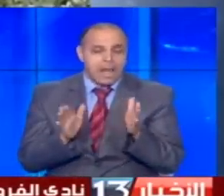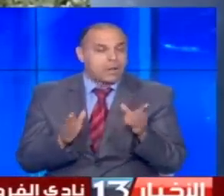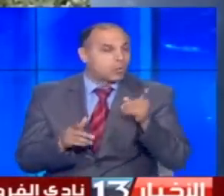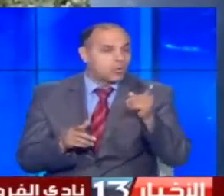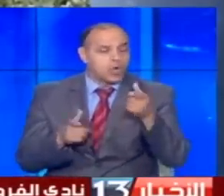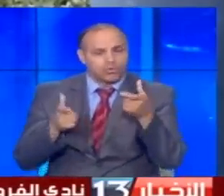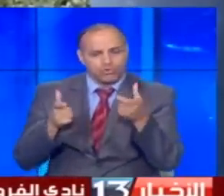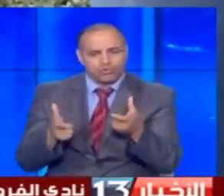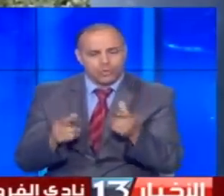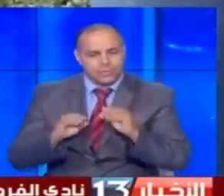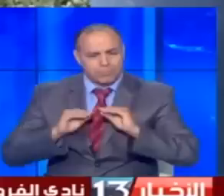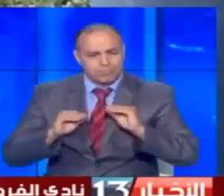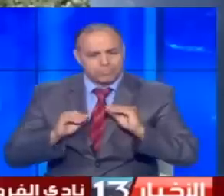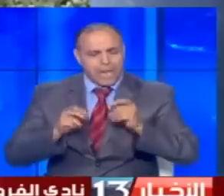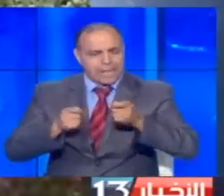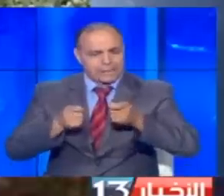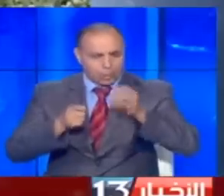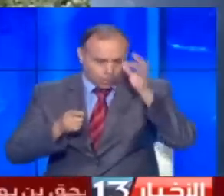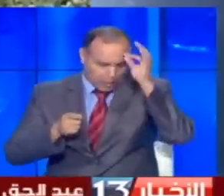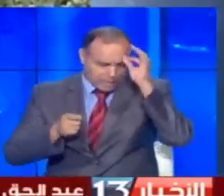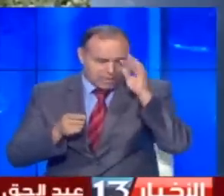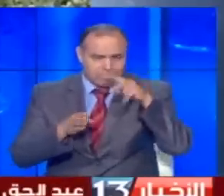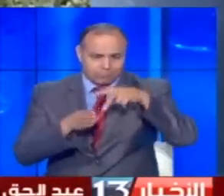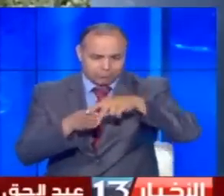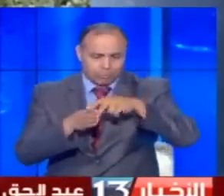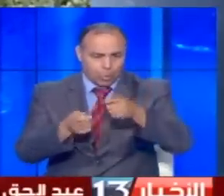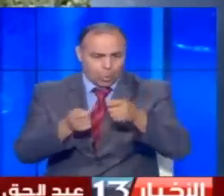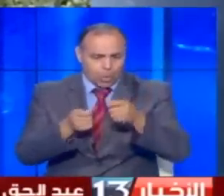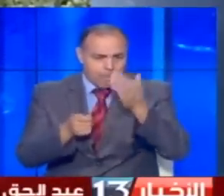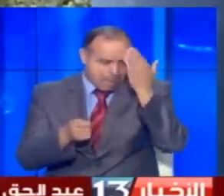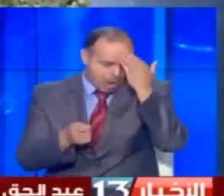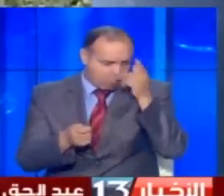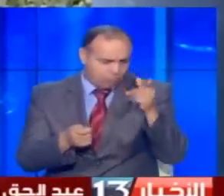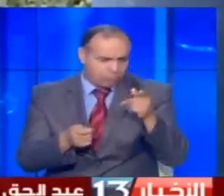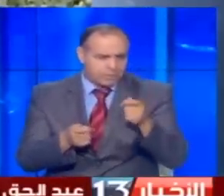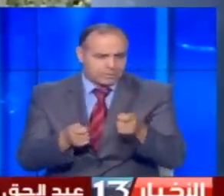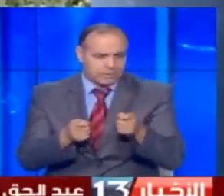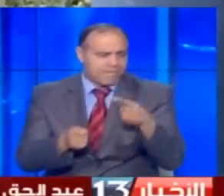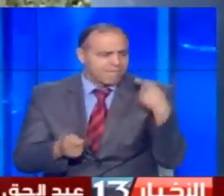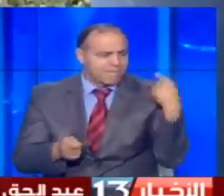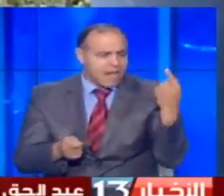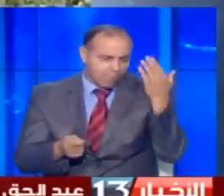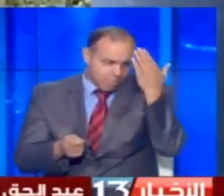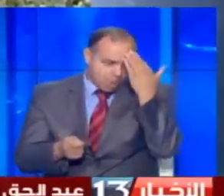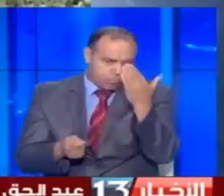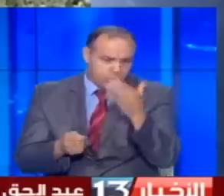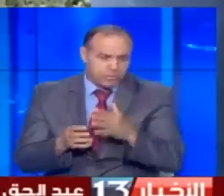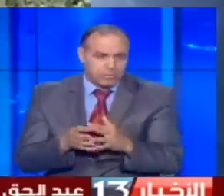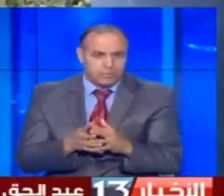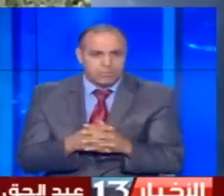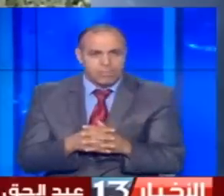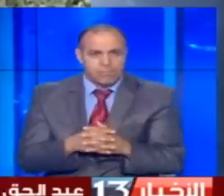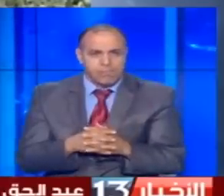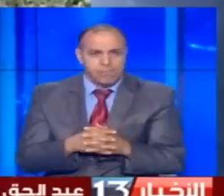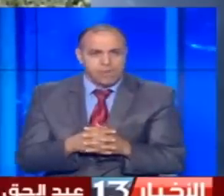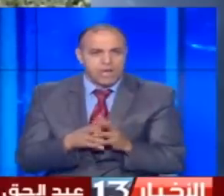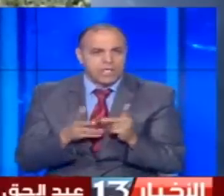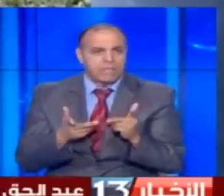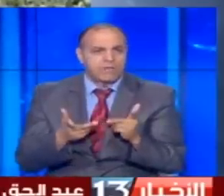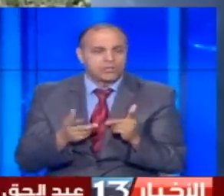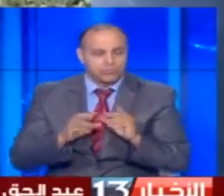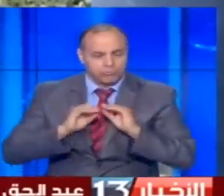وفرصه للمربين تونس اللي هم اه مشهود لهم دوليا في اه كليتهم